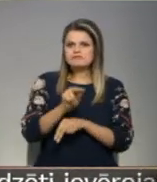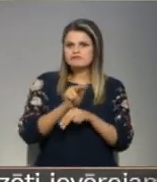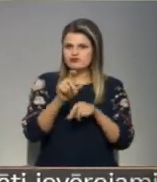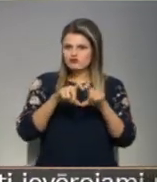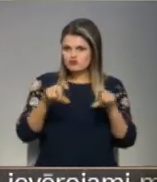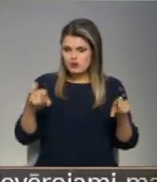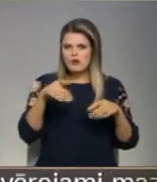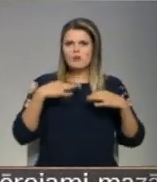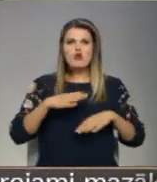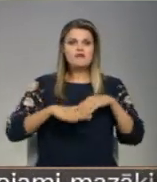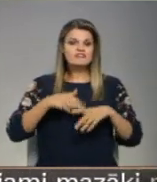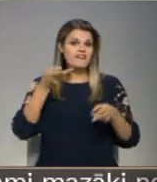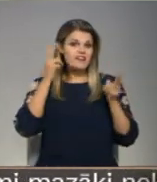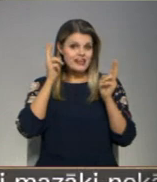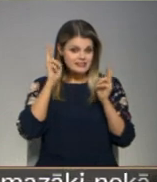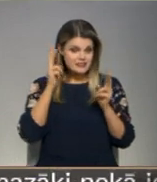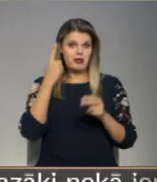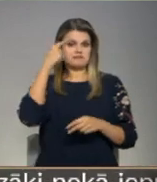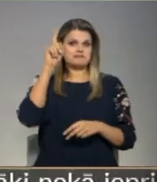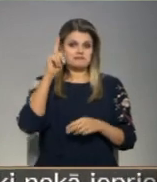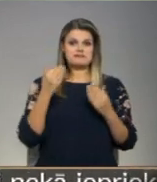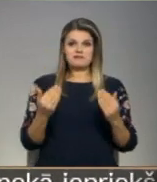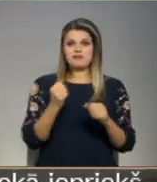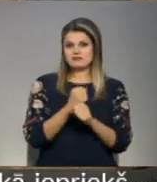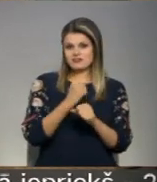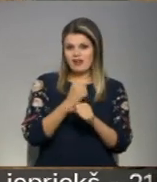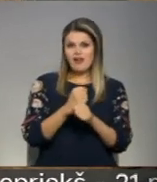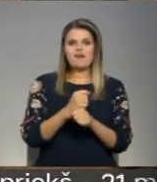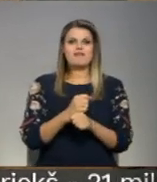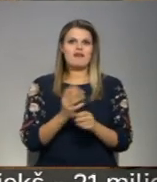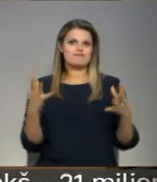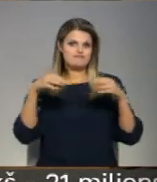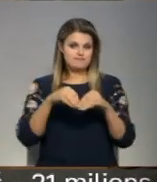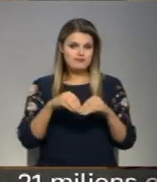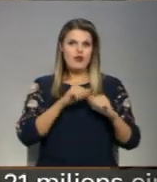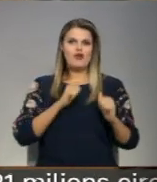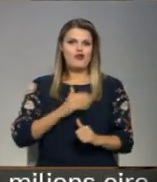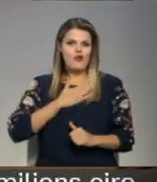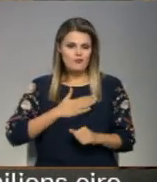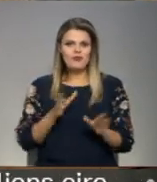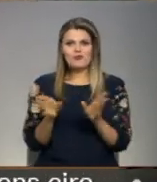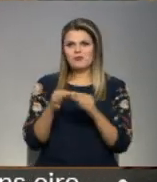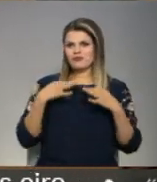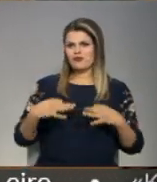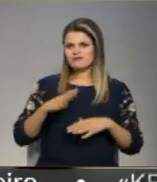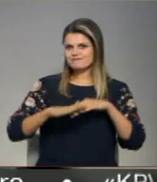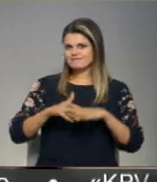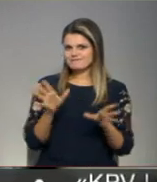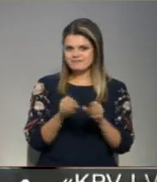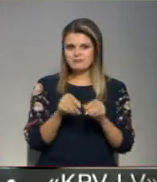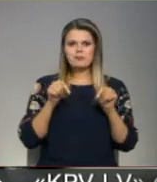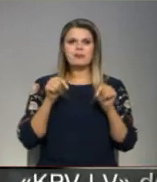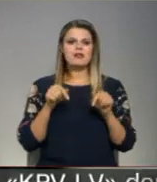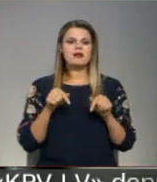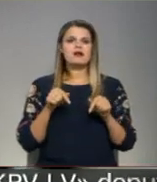Pēc profesijas viņa ir frizieri, un tā nu ir sanācis, ka šobrīd darbā meistara apvieno gan savu hobiju, gan arī profesionālās prasmes. Šērs